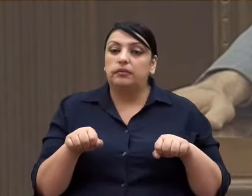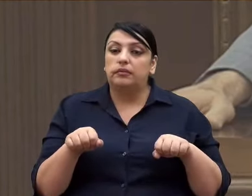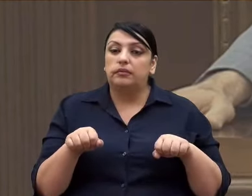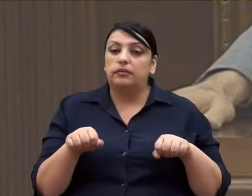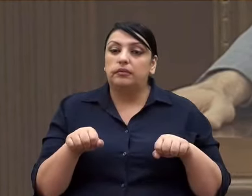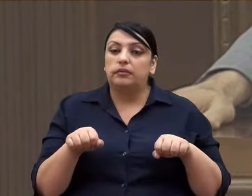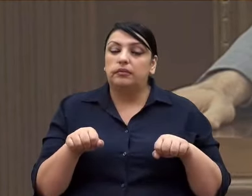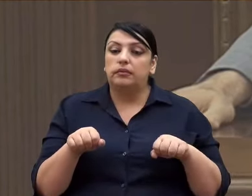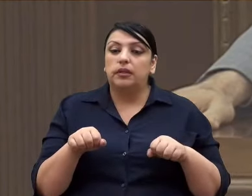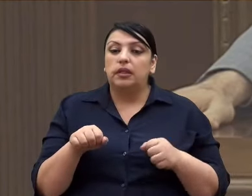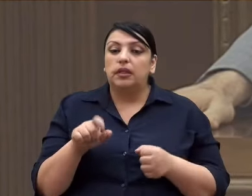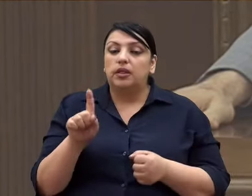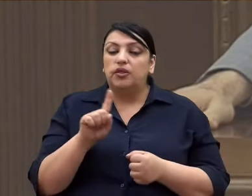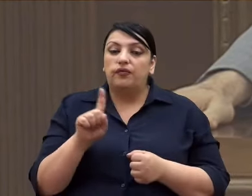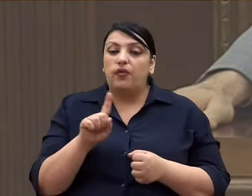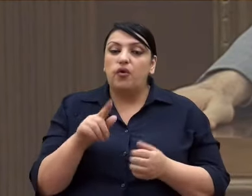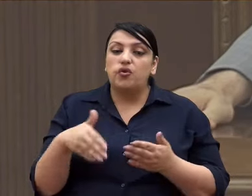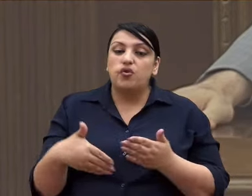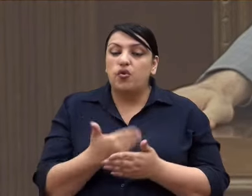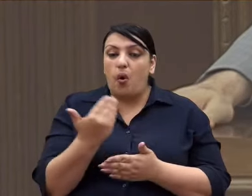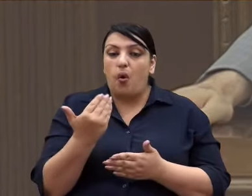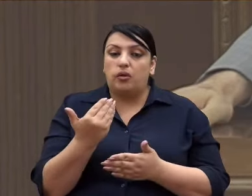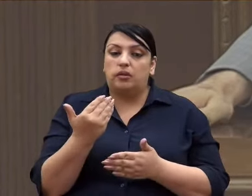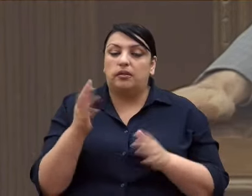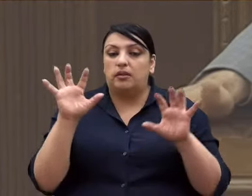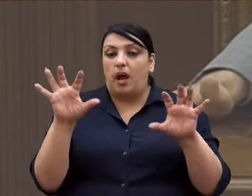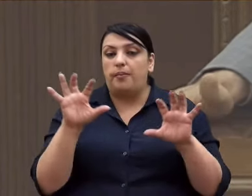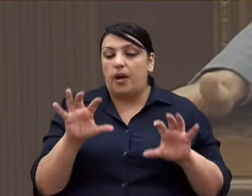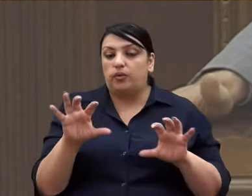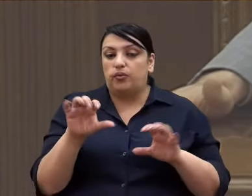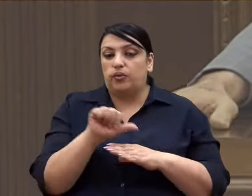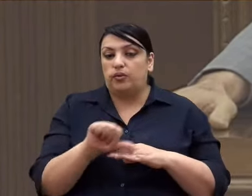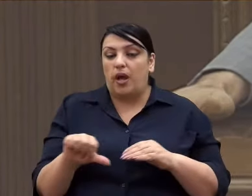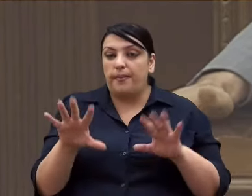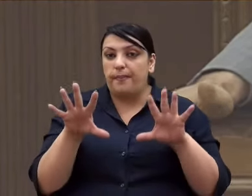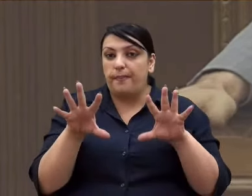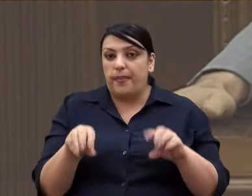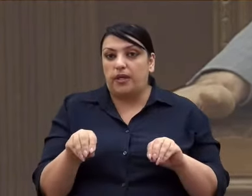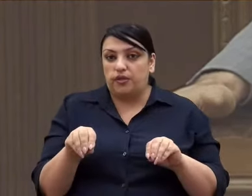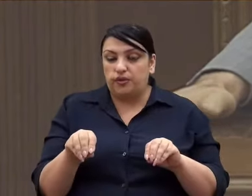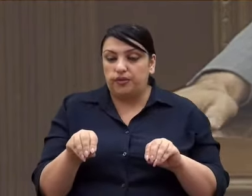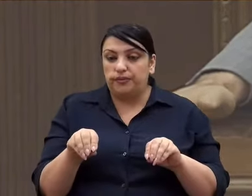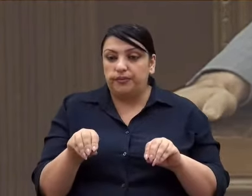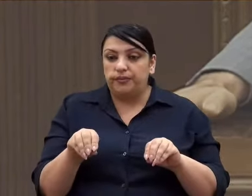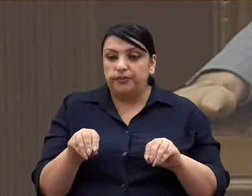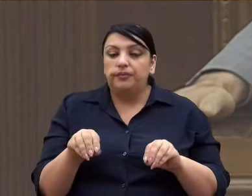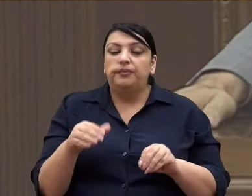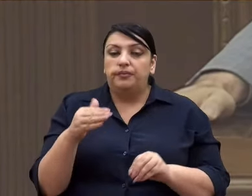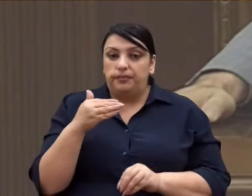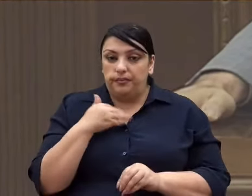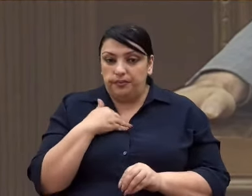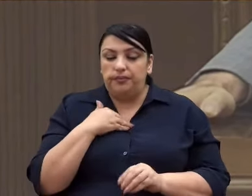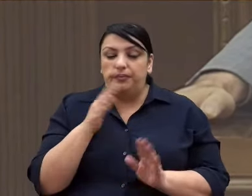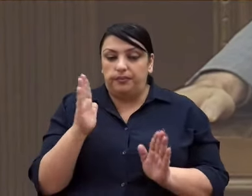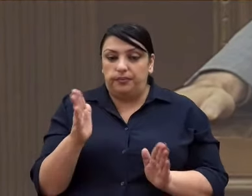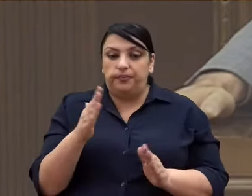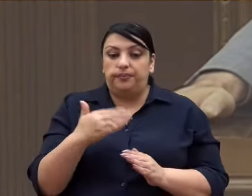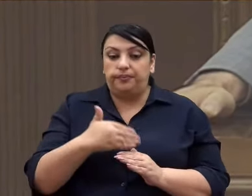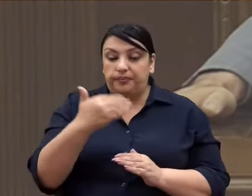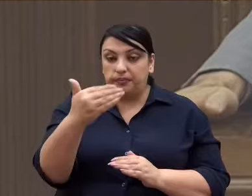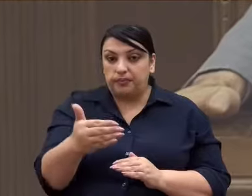նախատեսված նոր սահմանադրության մեջ։ 2026 թվականին, ըստ ամենայնի, մենք ունենալու ենք նաև սահմանադրական